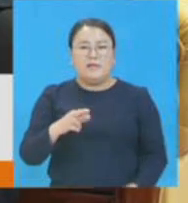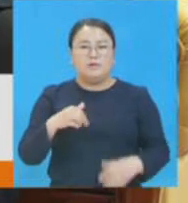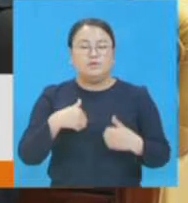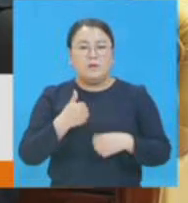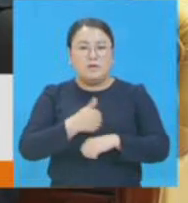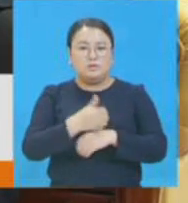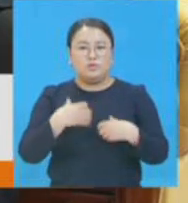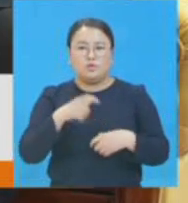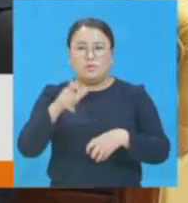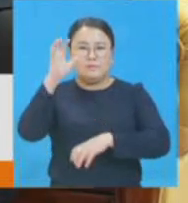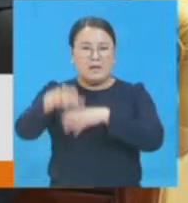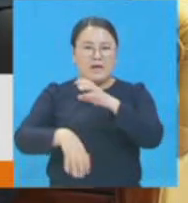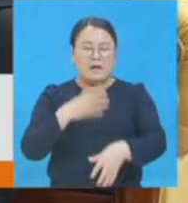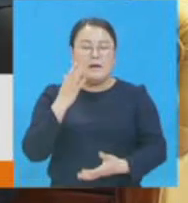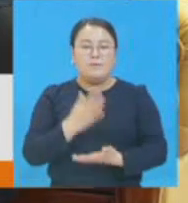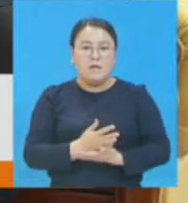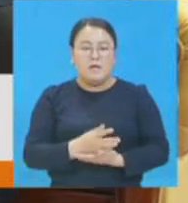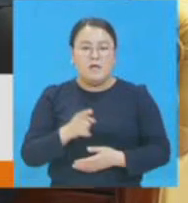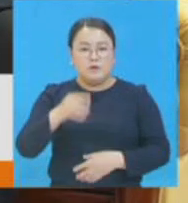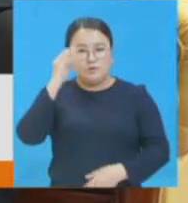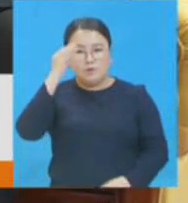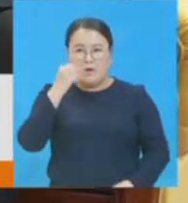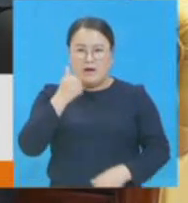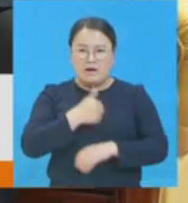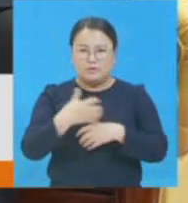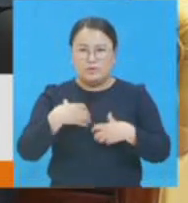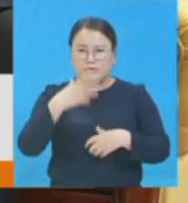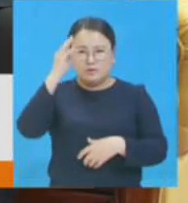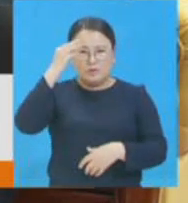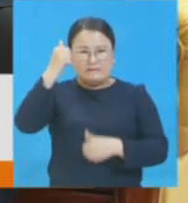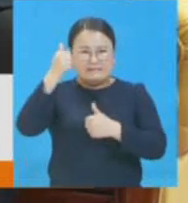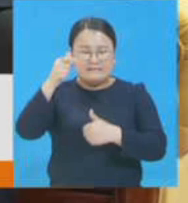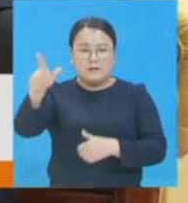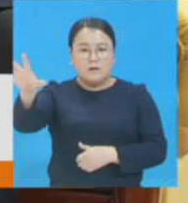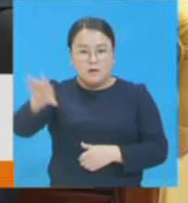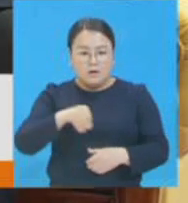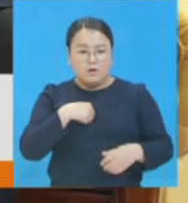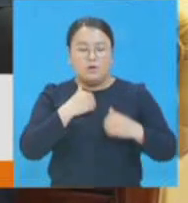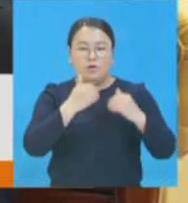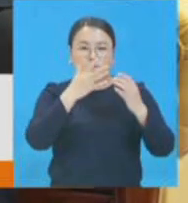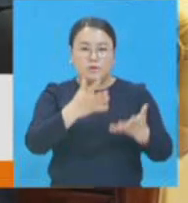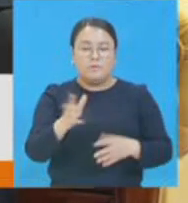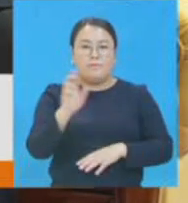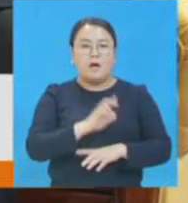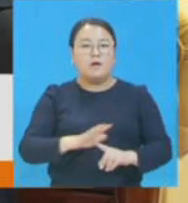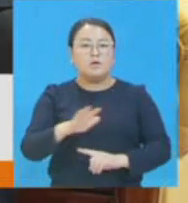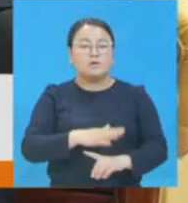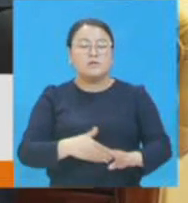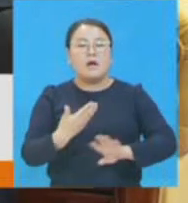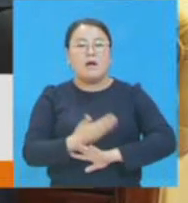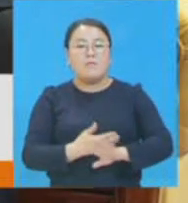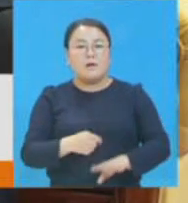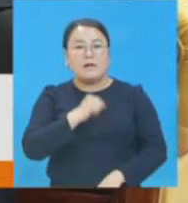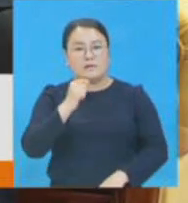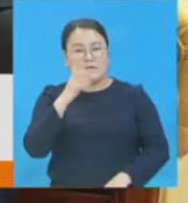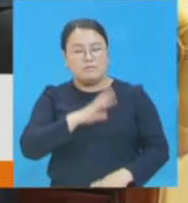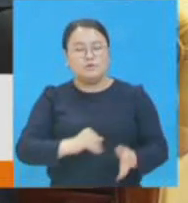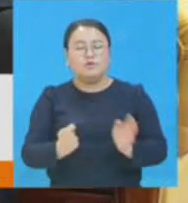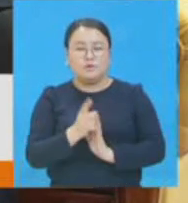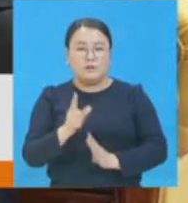авдаг. Аялжуулчлалын тогтвортой хөгжлийн туршлагаараа ариун улс юм. Бид аялжуулчлалын салбарыг хөгжүүлэхдээ зэрэгцсэн байгаль орчныг хамгаалах асуудлыг чухалчлах ёстой